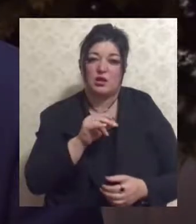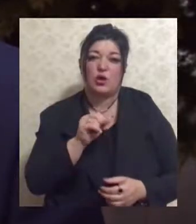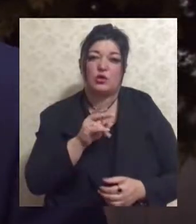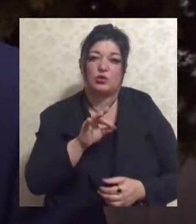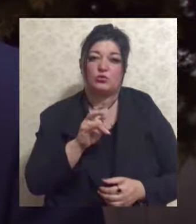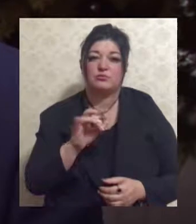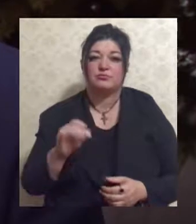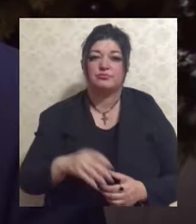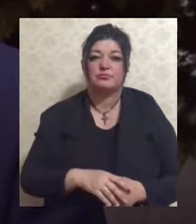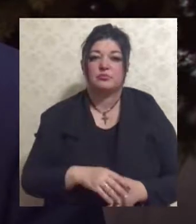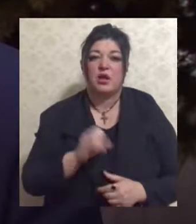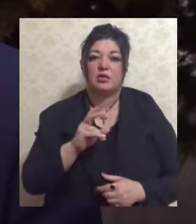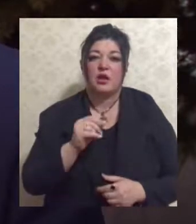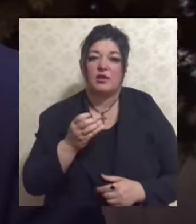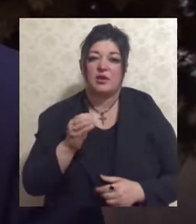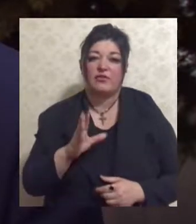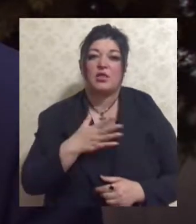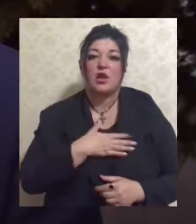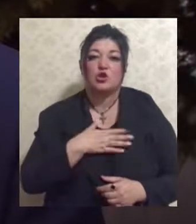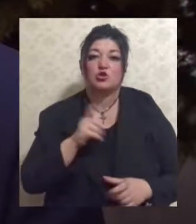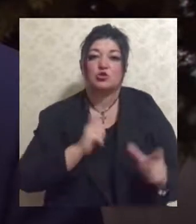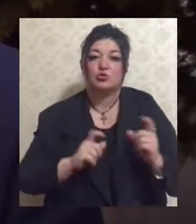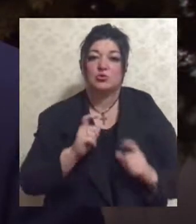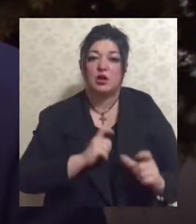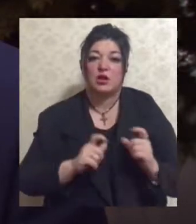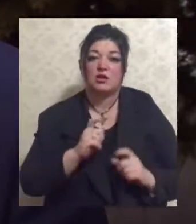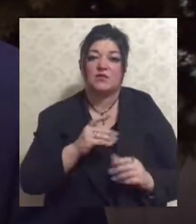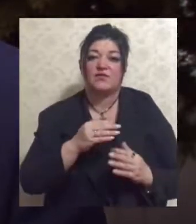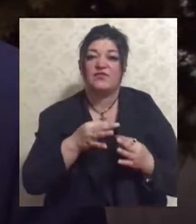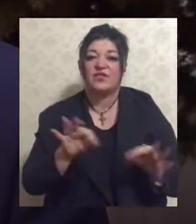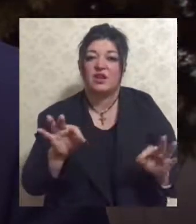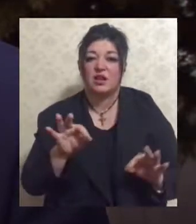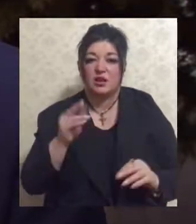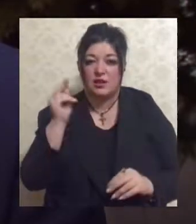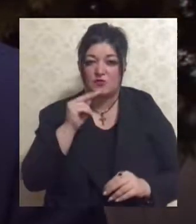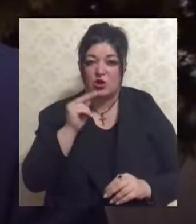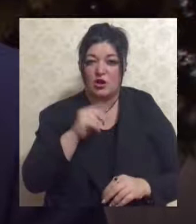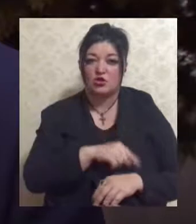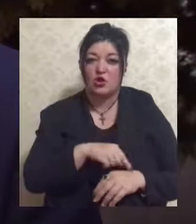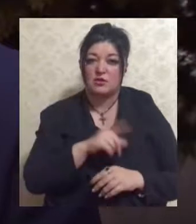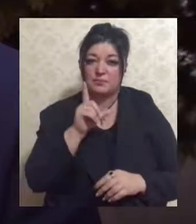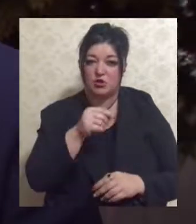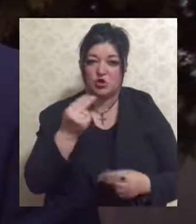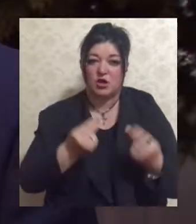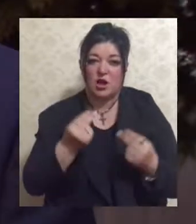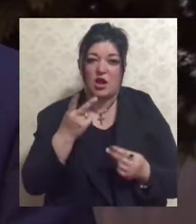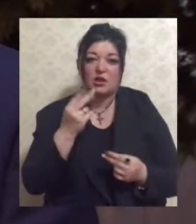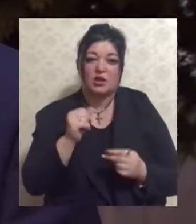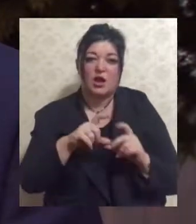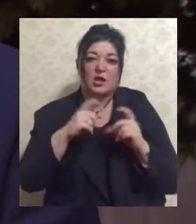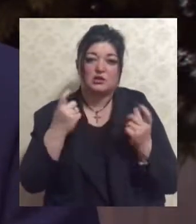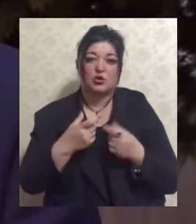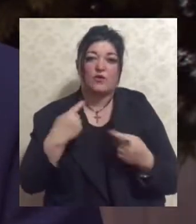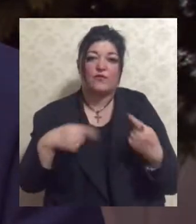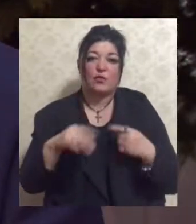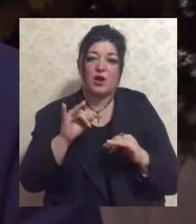Наші студенти у вільний від занять навчання час пішли грати на стадіон у футбол. І під час гри